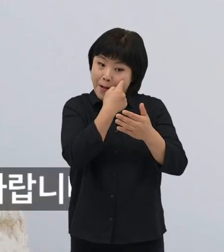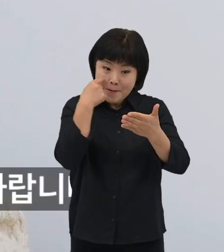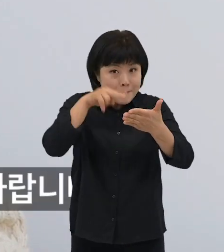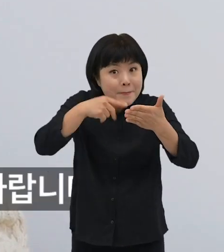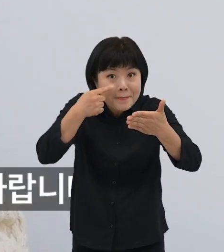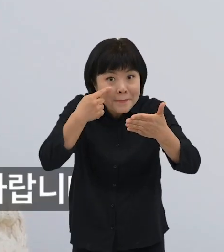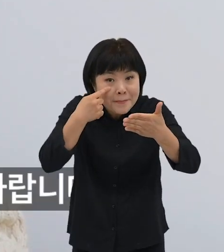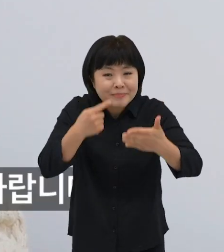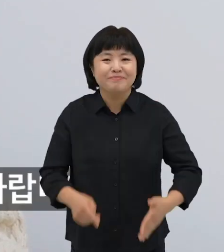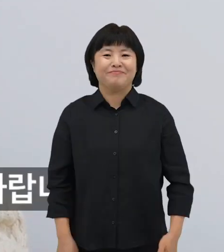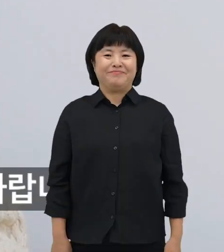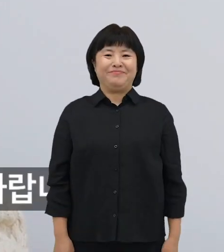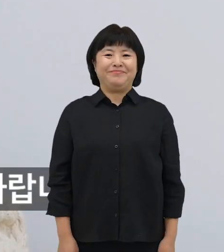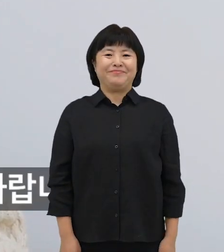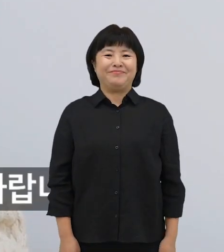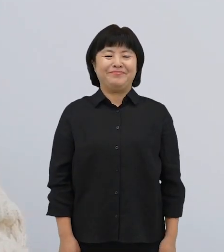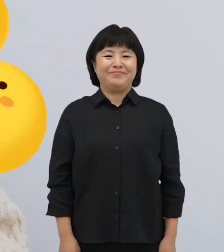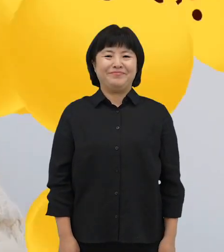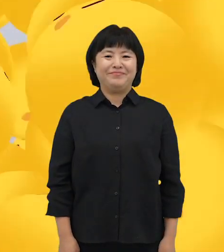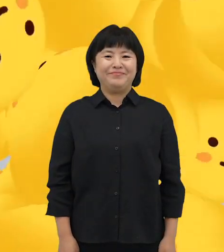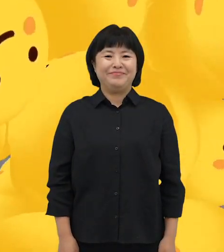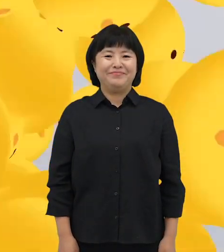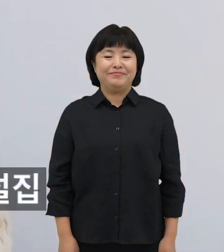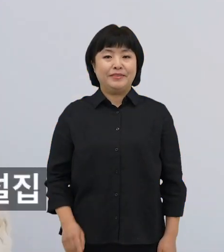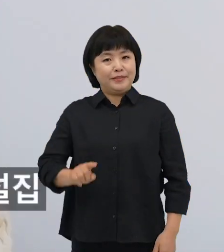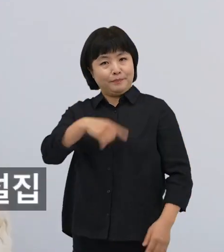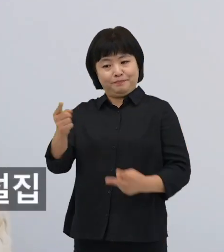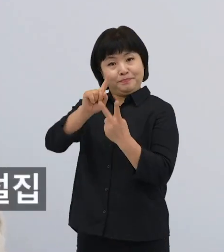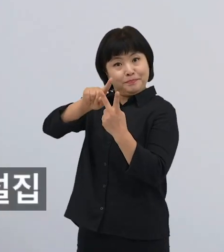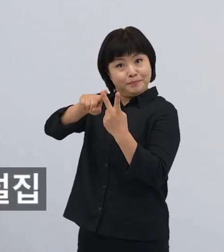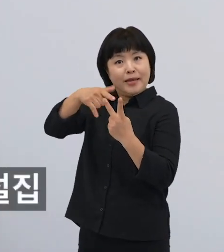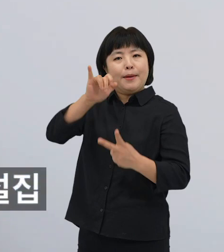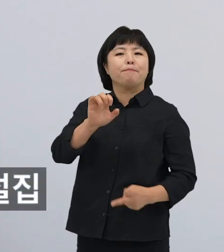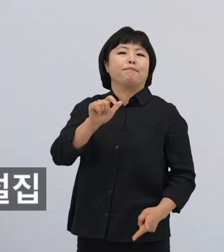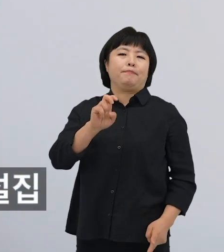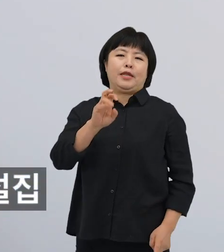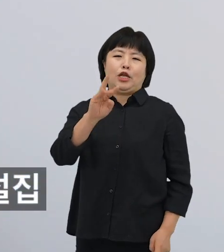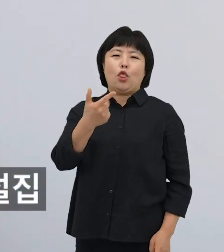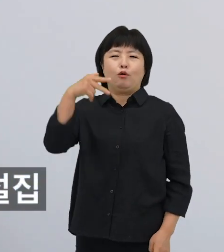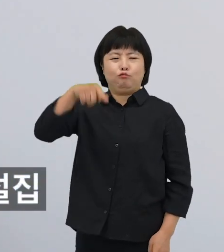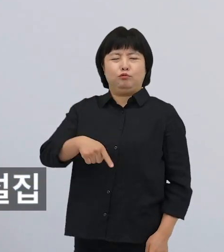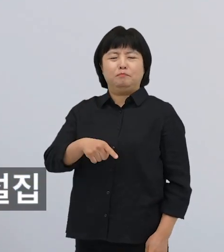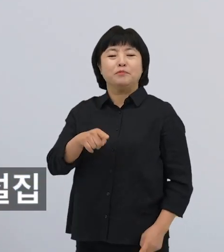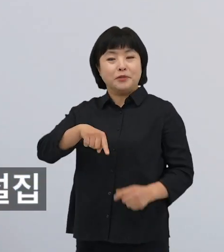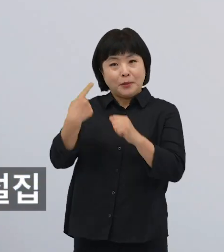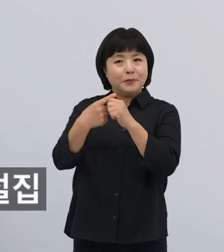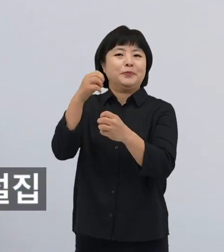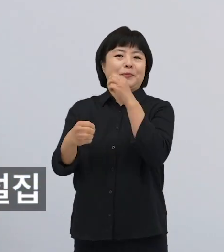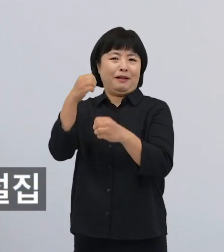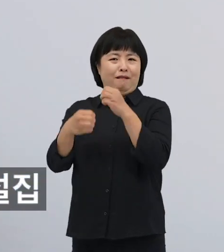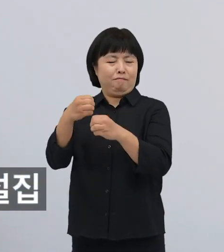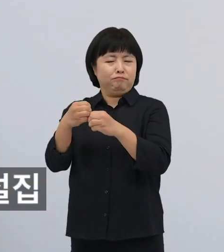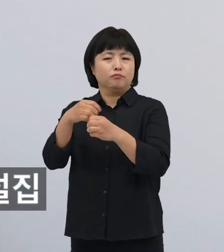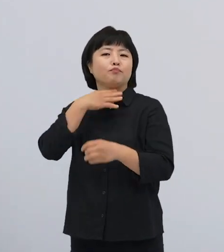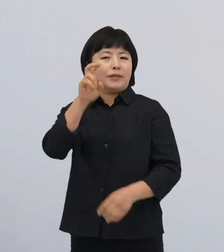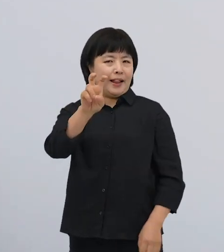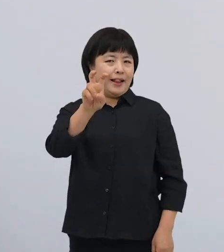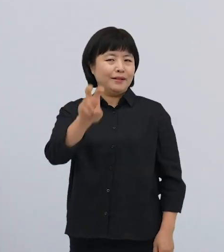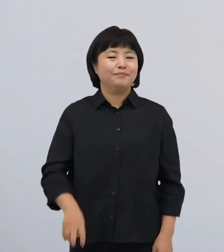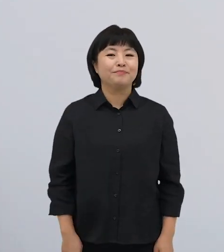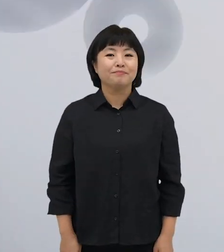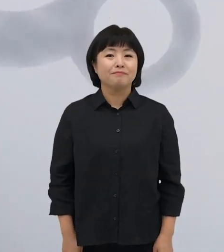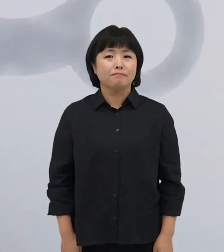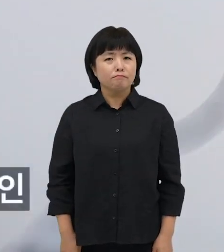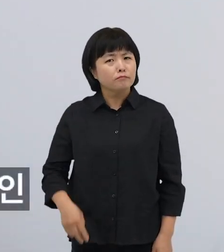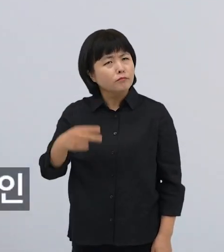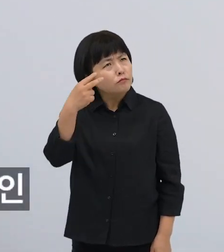그 한마디를 확인해 보시기 바랍니다. 다음 책은 작가 김현수의 첫 소설집